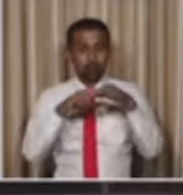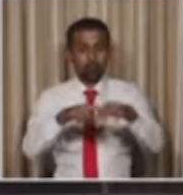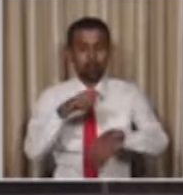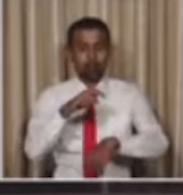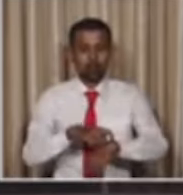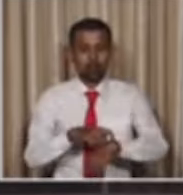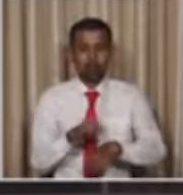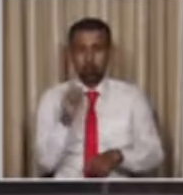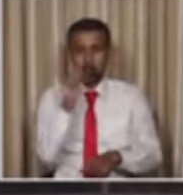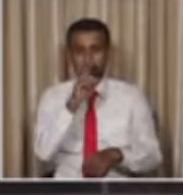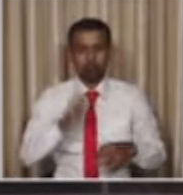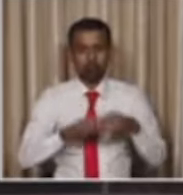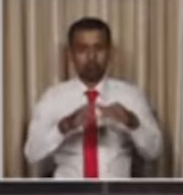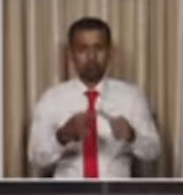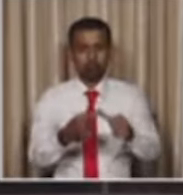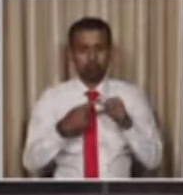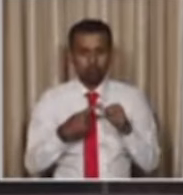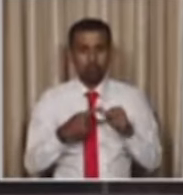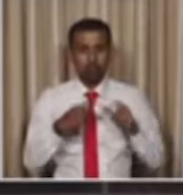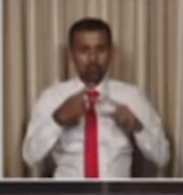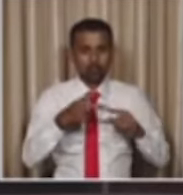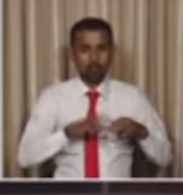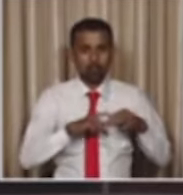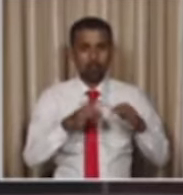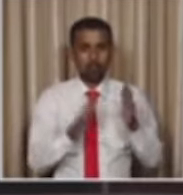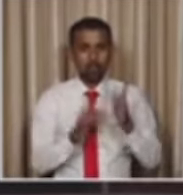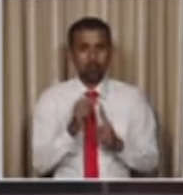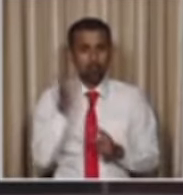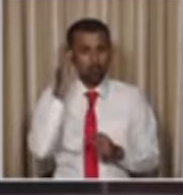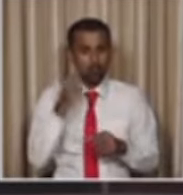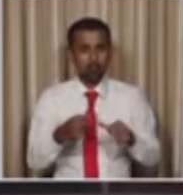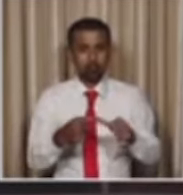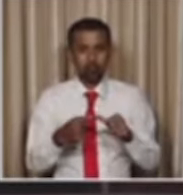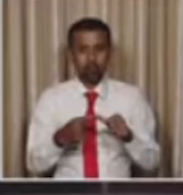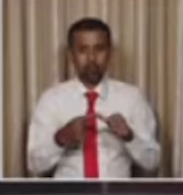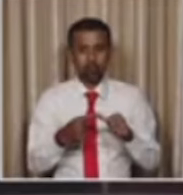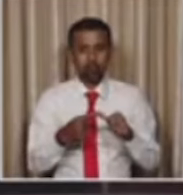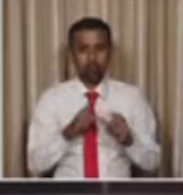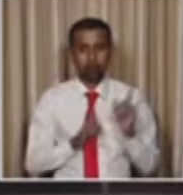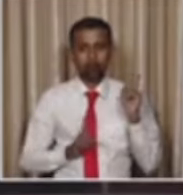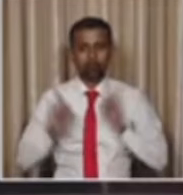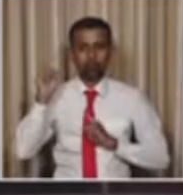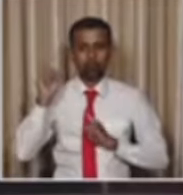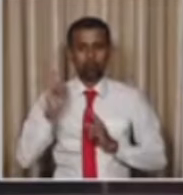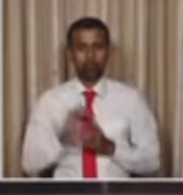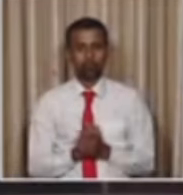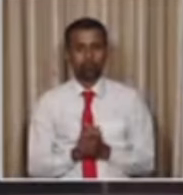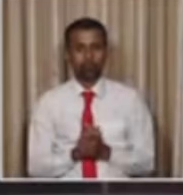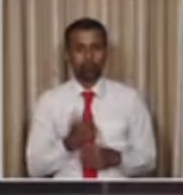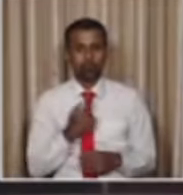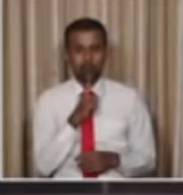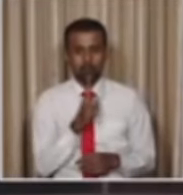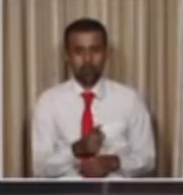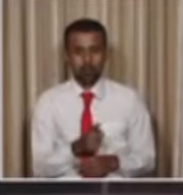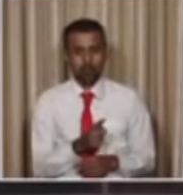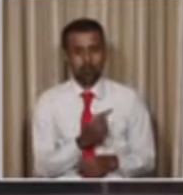වෙලාවේ පළවෙනි ප්‍රශ්නයට පිළිතුරු දීලා දෙවැනි ප්‍රශ්නයට අමාත්‍යතුමිය පිළිතුරු දෙන්න නැතුව සභාව මගහැරලා යන්න ගියා. මම කියන්නේ